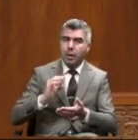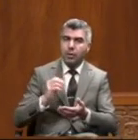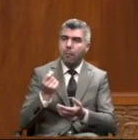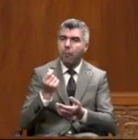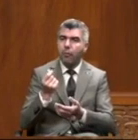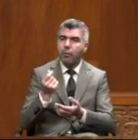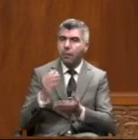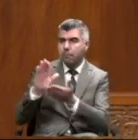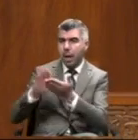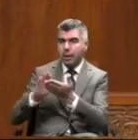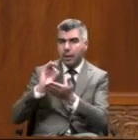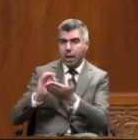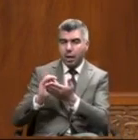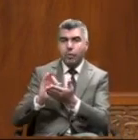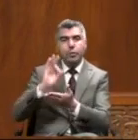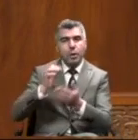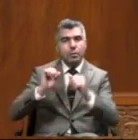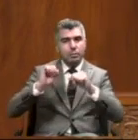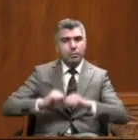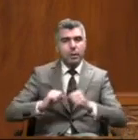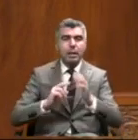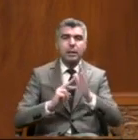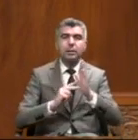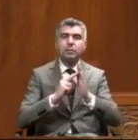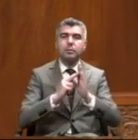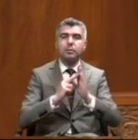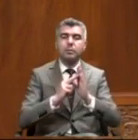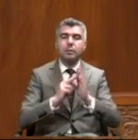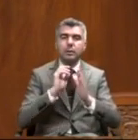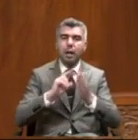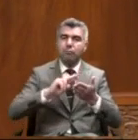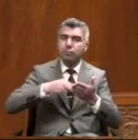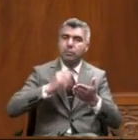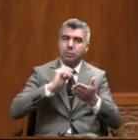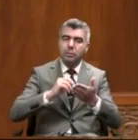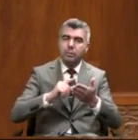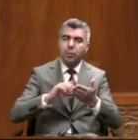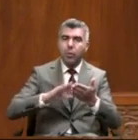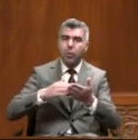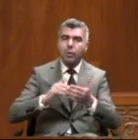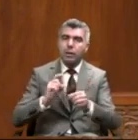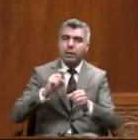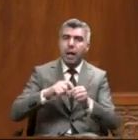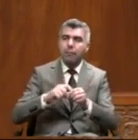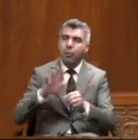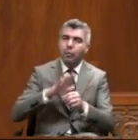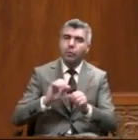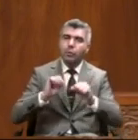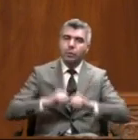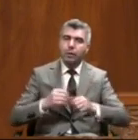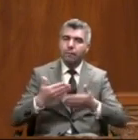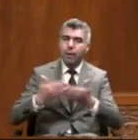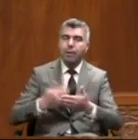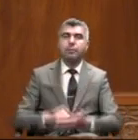الماليه للاستجابه بشكل تدريجي لمختلف متطلبات طبق العامله وفي هذا